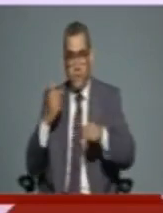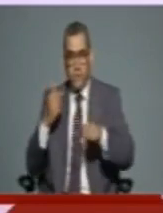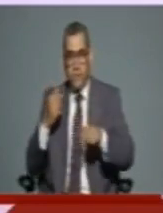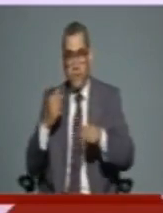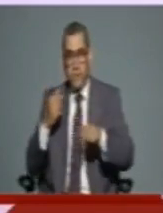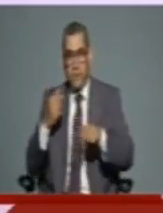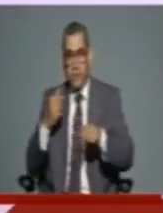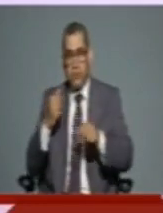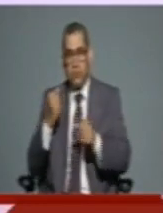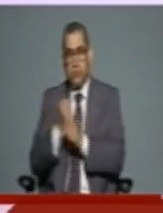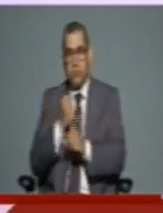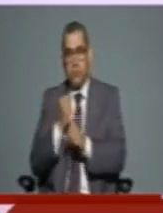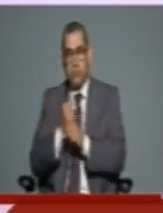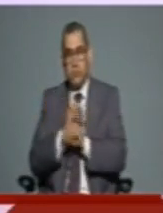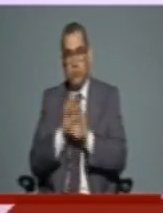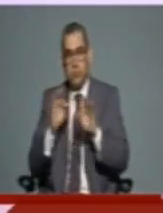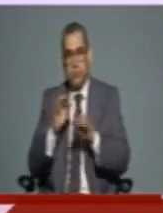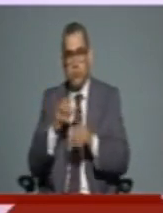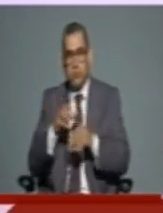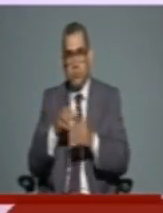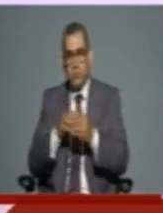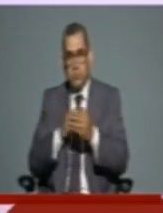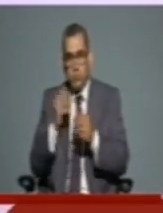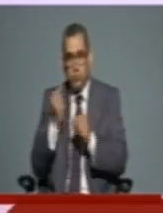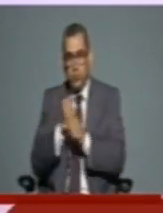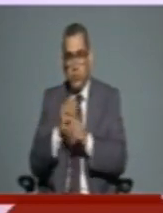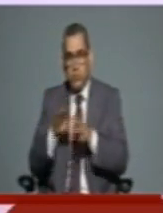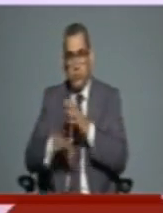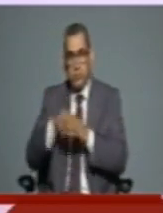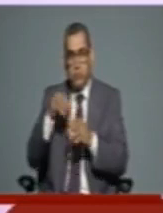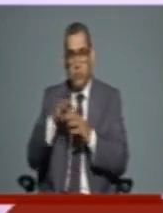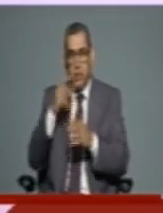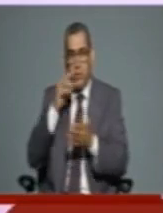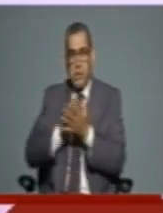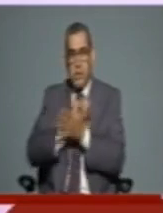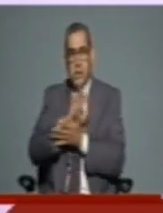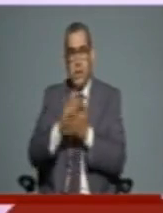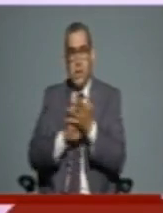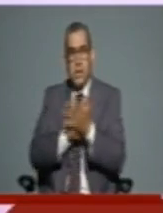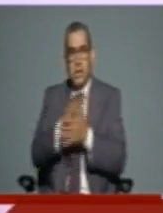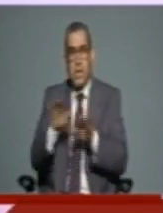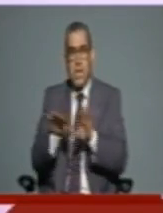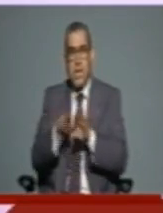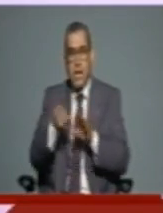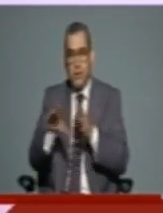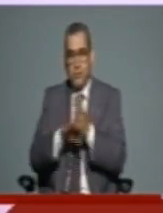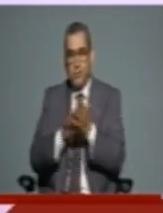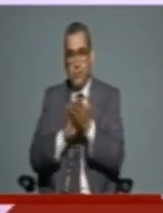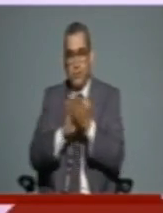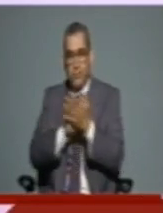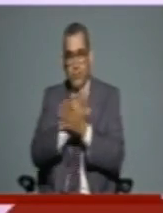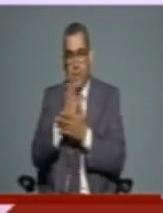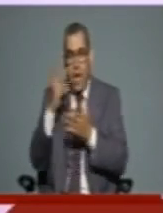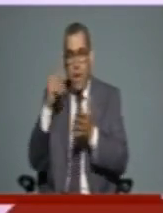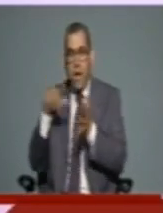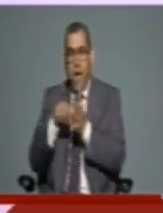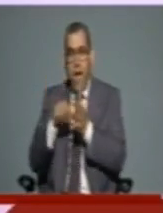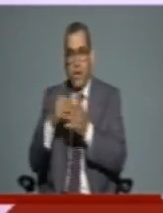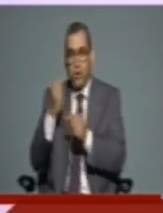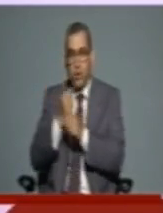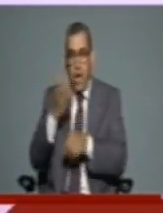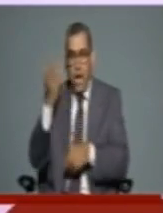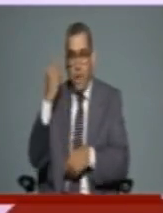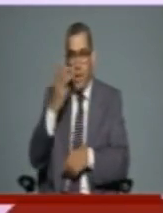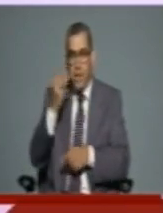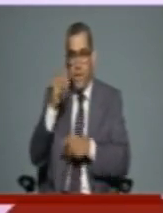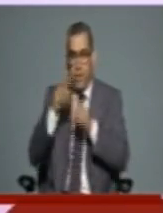بتشتغل بكل طاقتها في صناعة الطحن، وما كان في القطاع الخاص بيشتغل ب50%، النهاردة